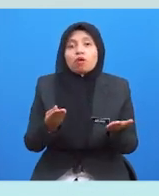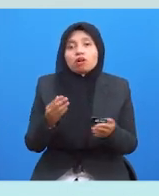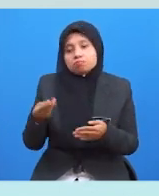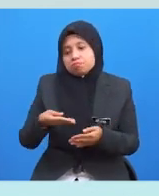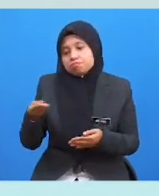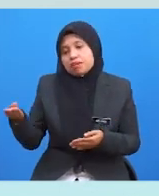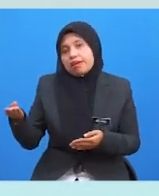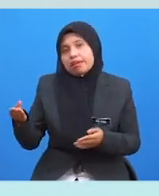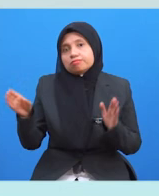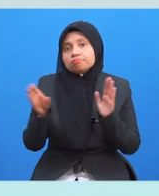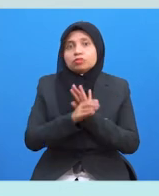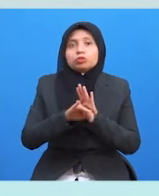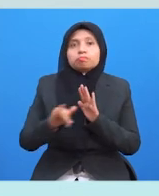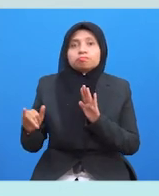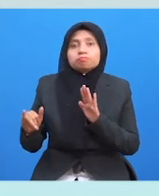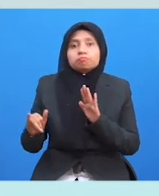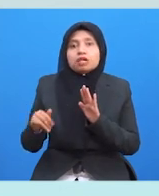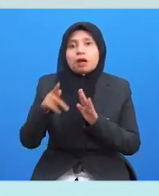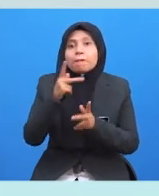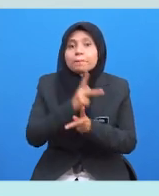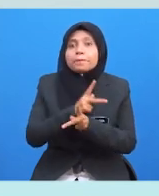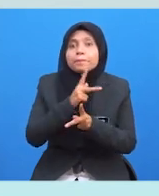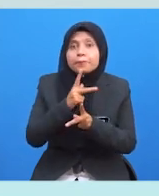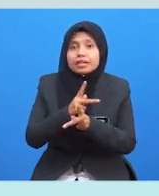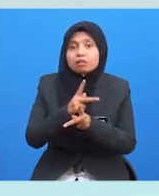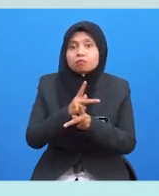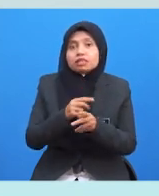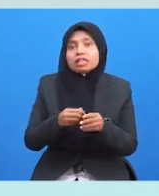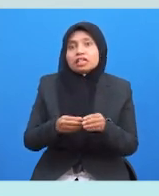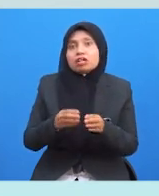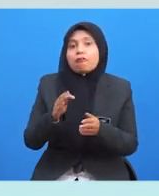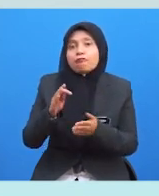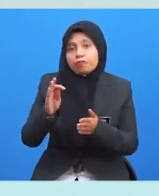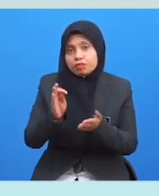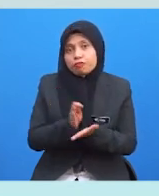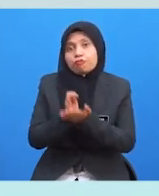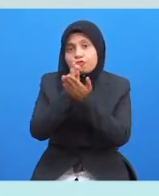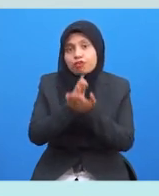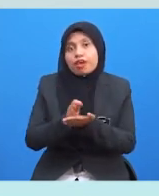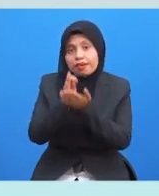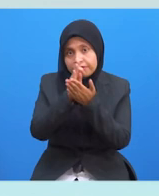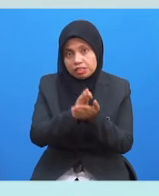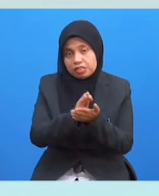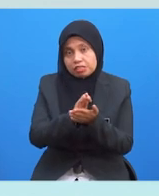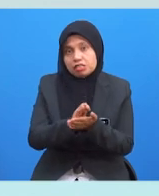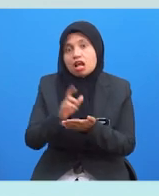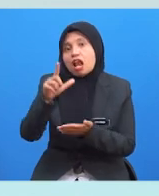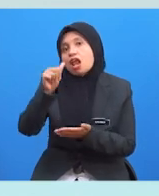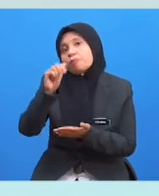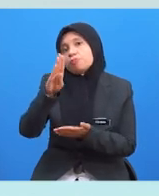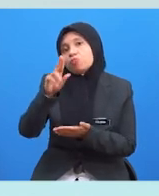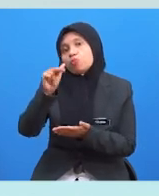barangan. Contohnya, perkhidmatan feri Labuan Menumbuk, Sabah